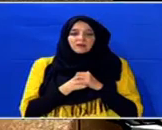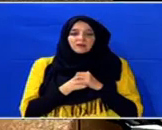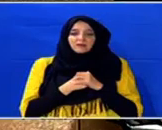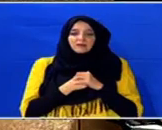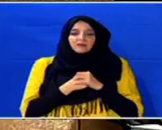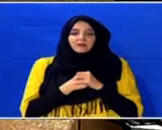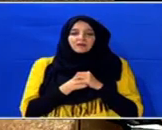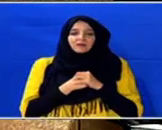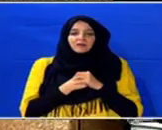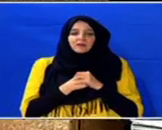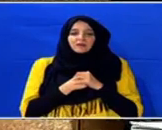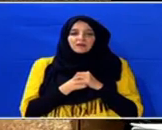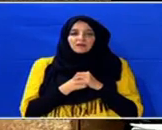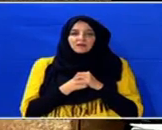أثم.